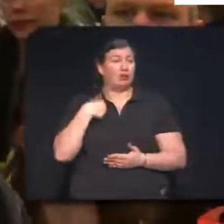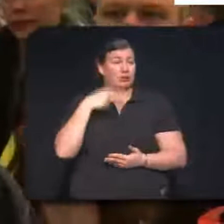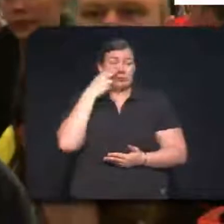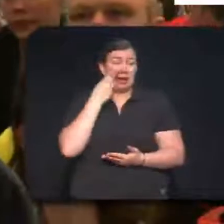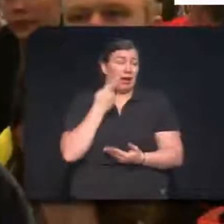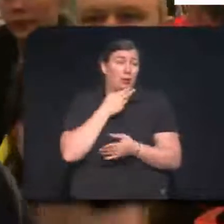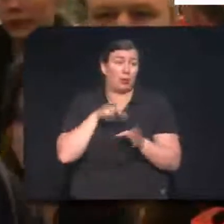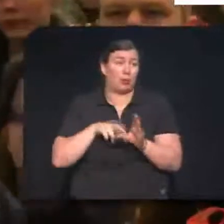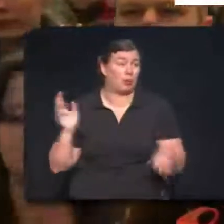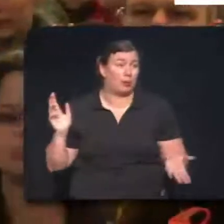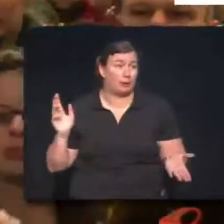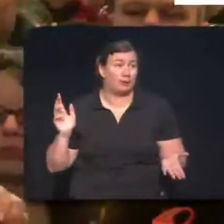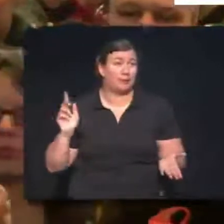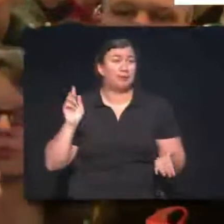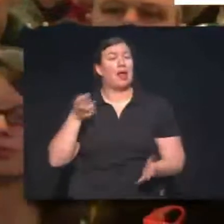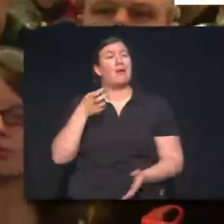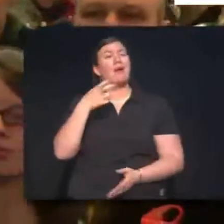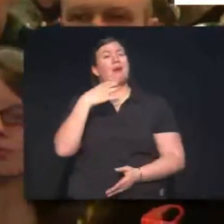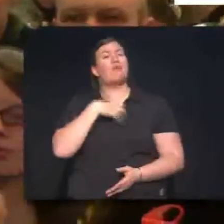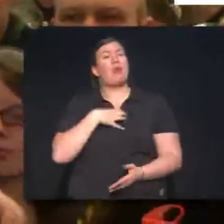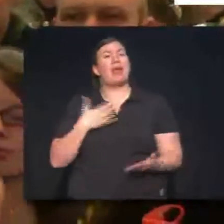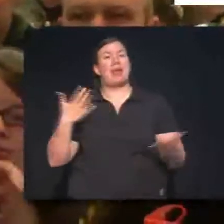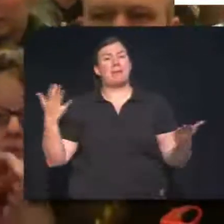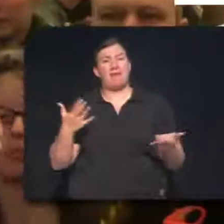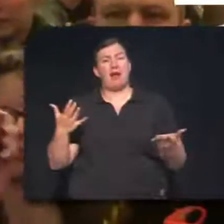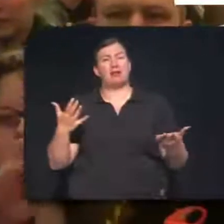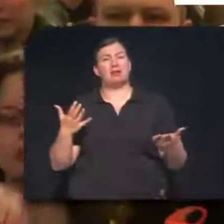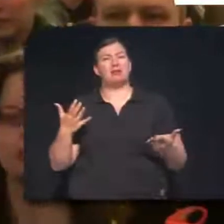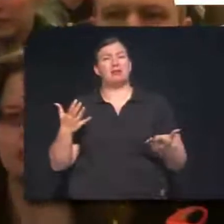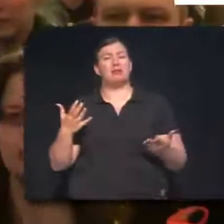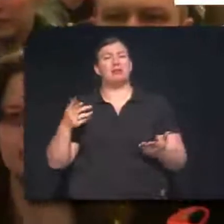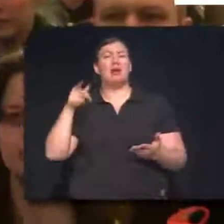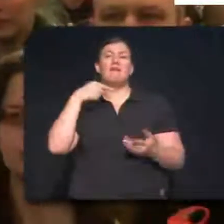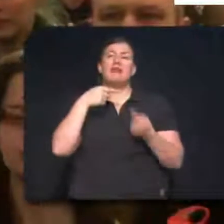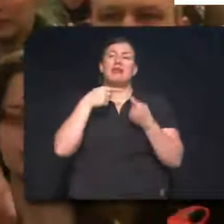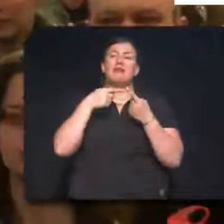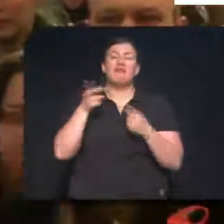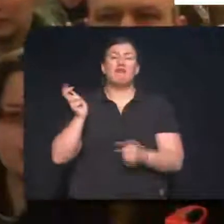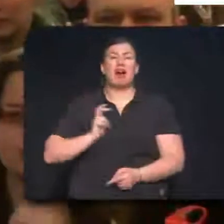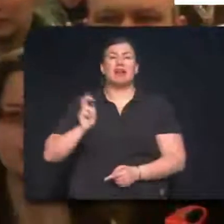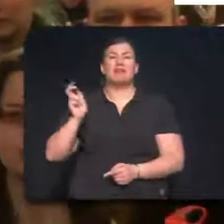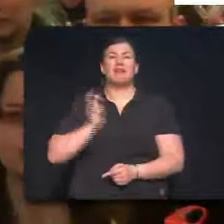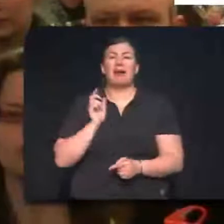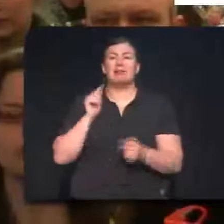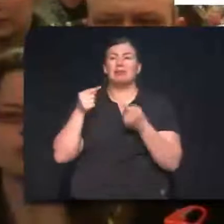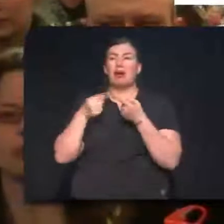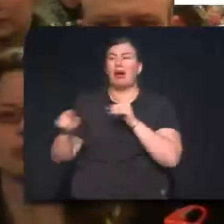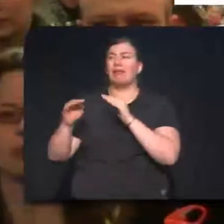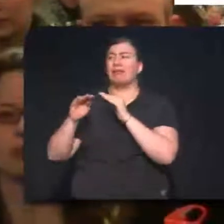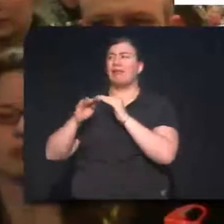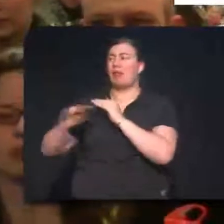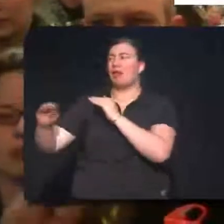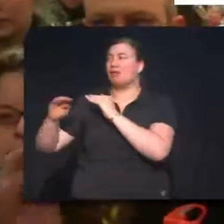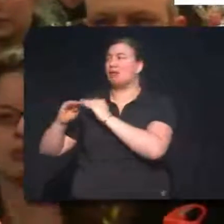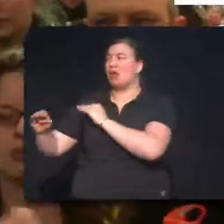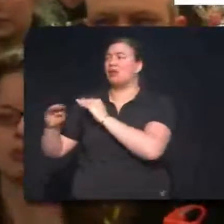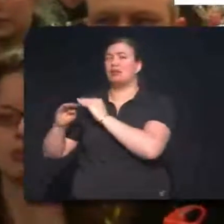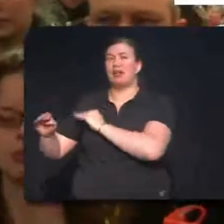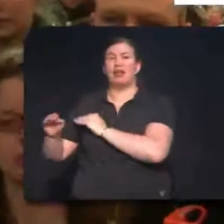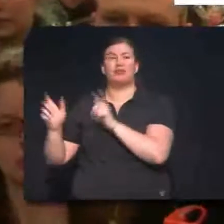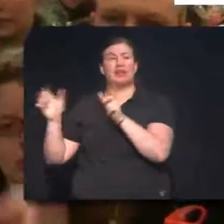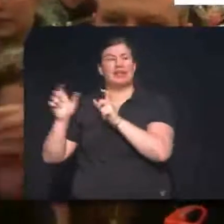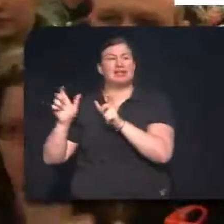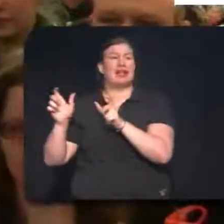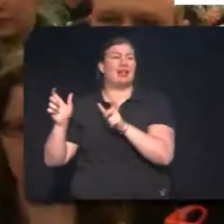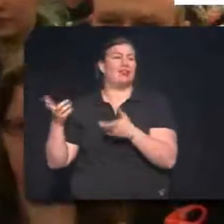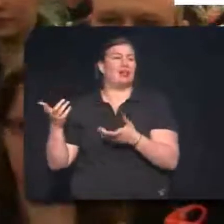wenn wir darauf warten bis sich die Gesellschaft in anderen Ländern verändert haben werden tausende von Schwulen und Lesben weiterhin wegen ihrer sexuellen